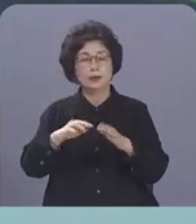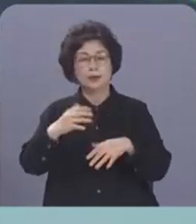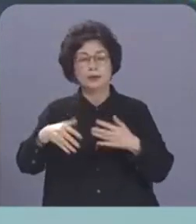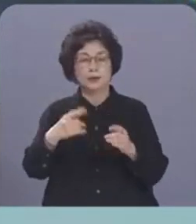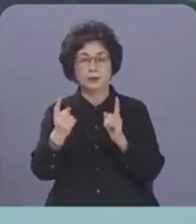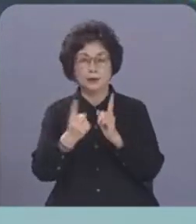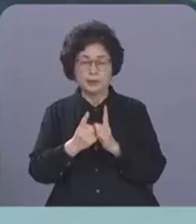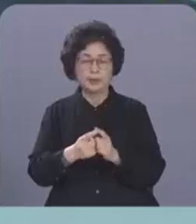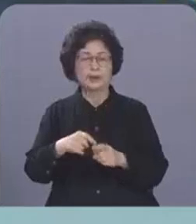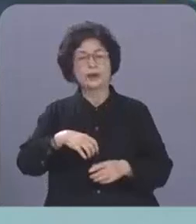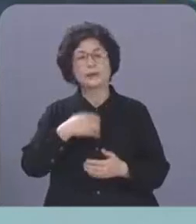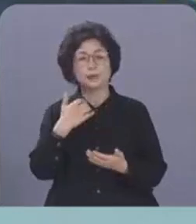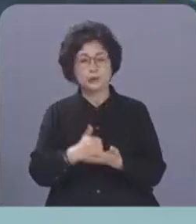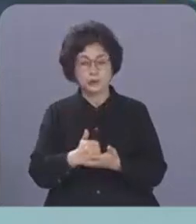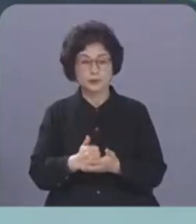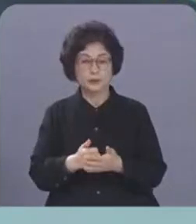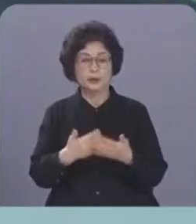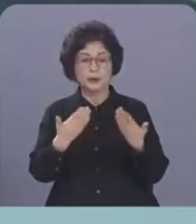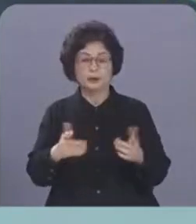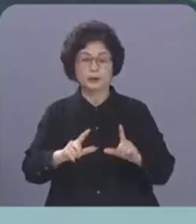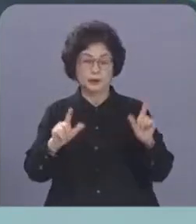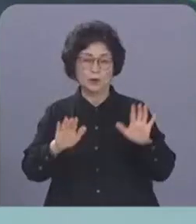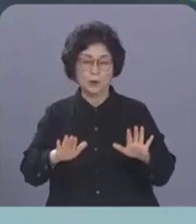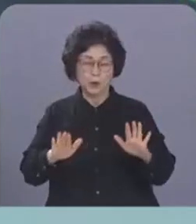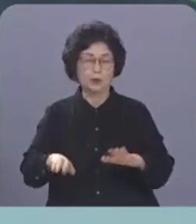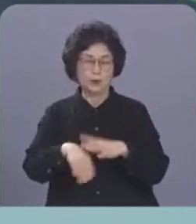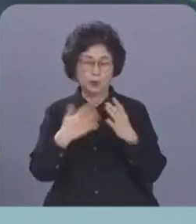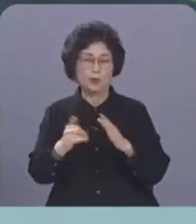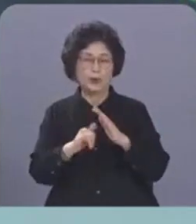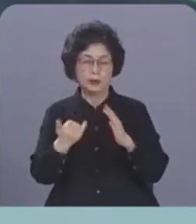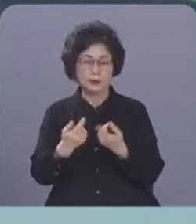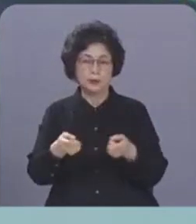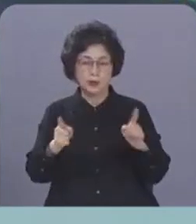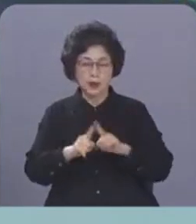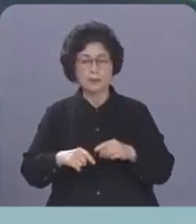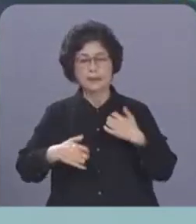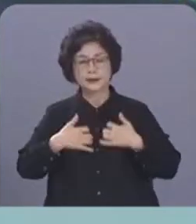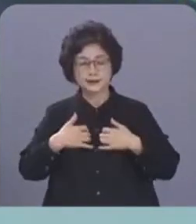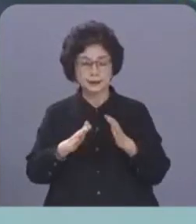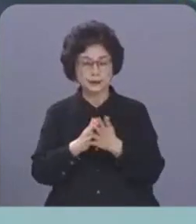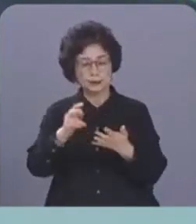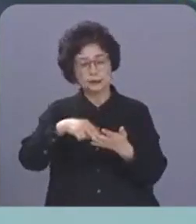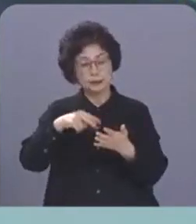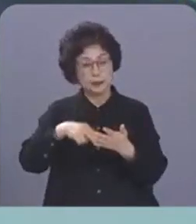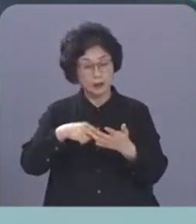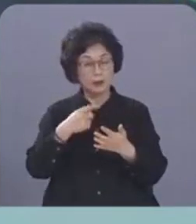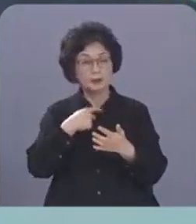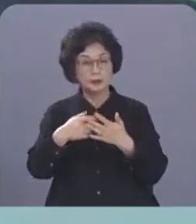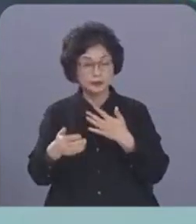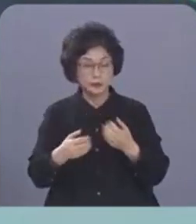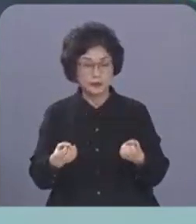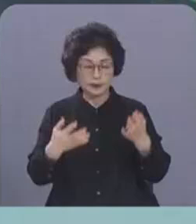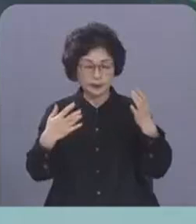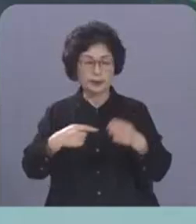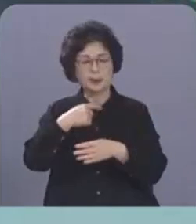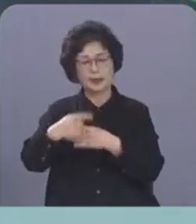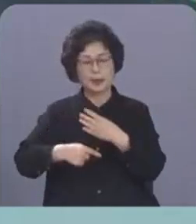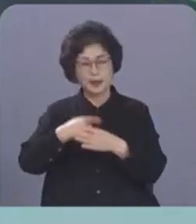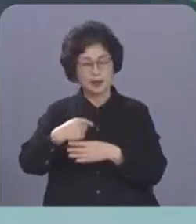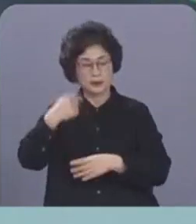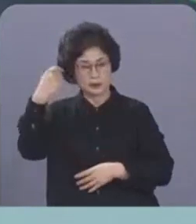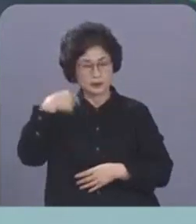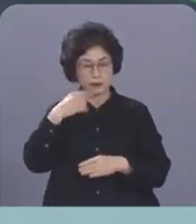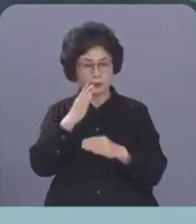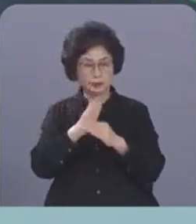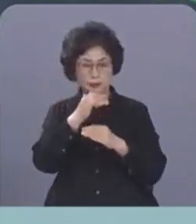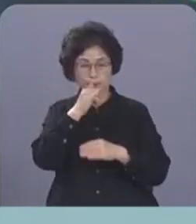있습니다. 휴린 오늘 부산에서는 온 가족이 함께 즐기는 독서 체험 행사가 열려 가을의 정취를 자아냈습니다.